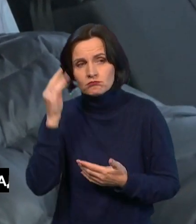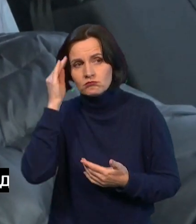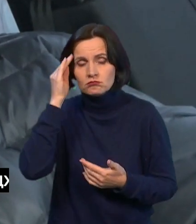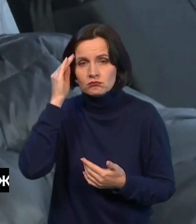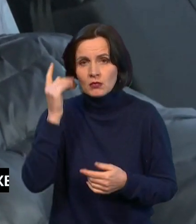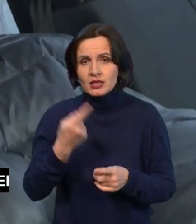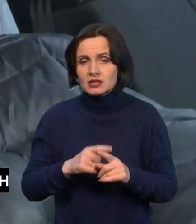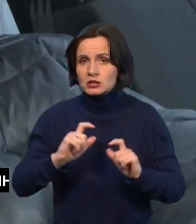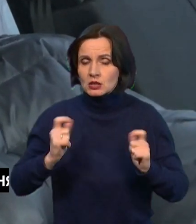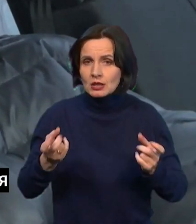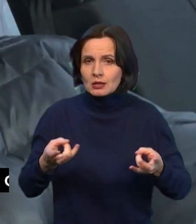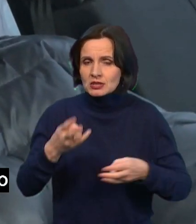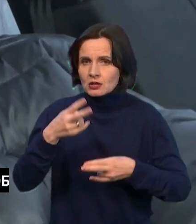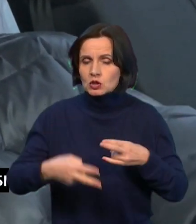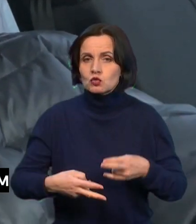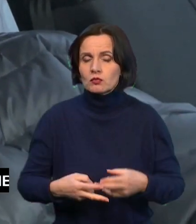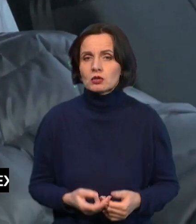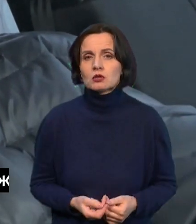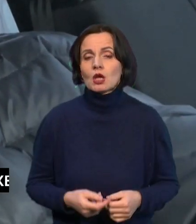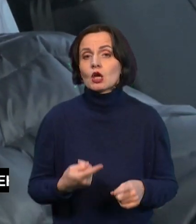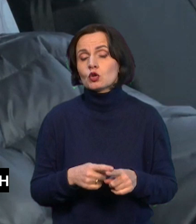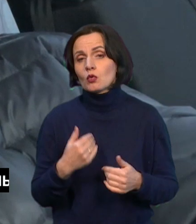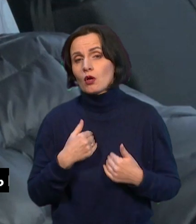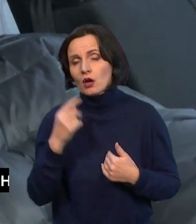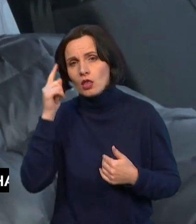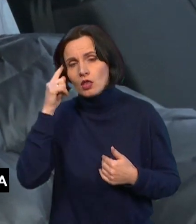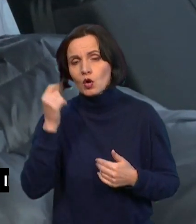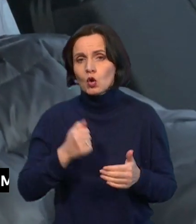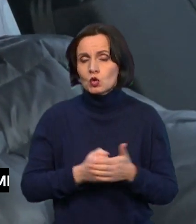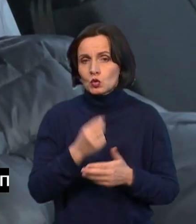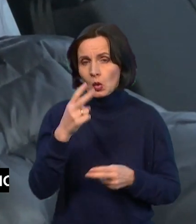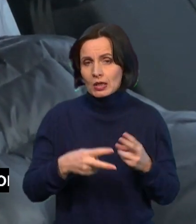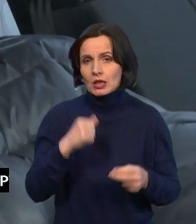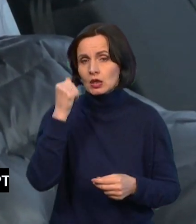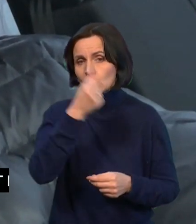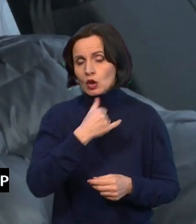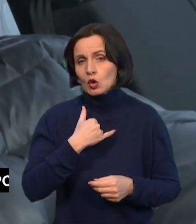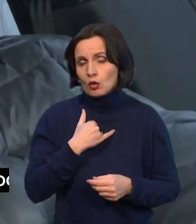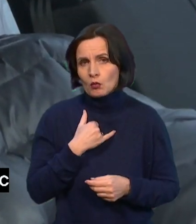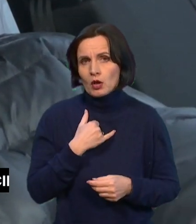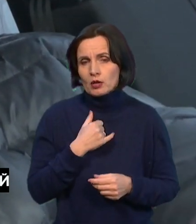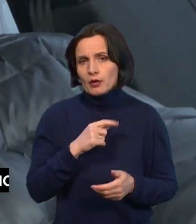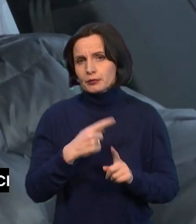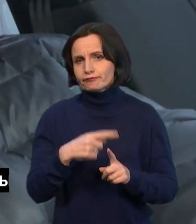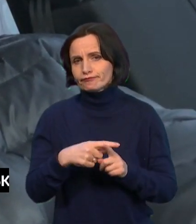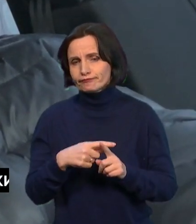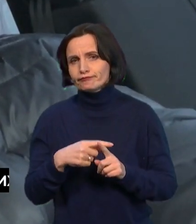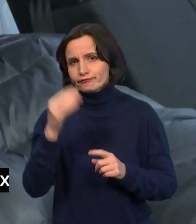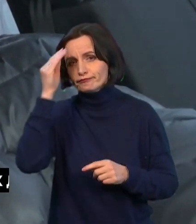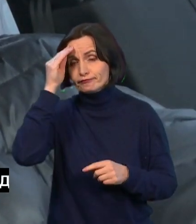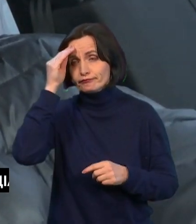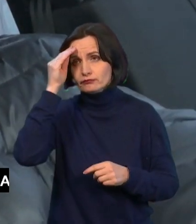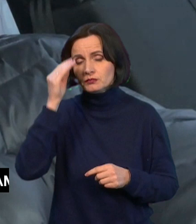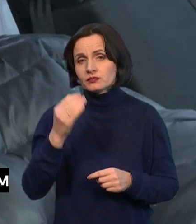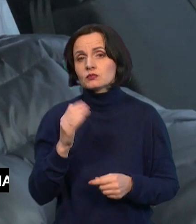це блокування потрібно закінчувати. Так що я думаю, що до кінця цього року, в мене чогось оптимістичні погляди на ті речі, буде